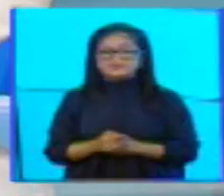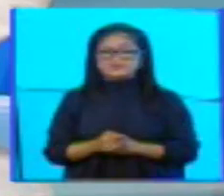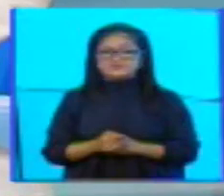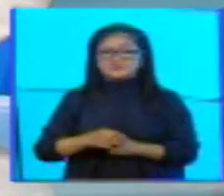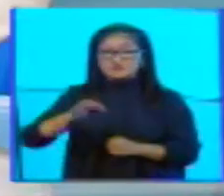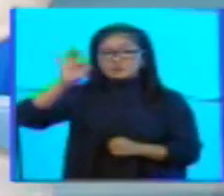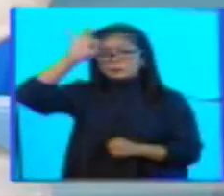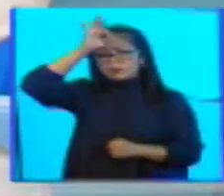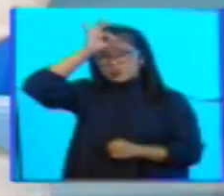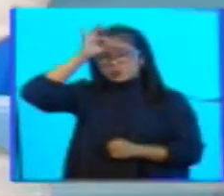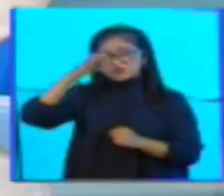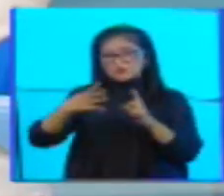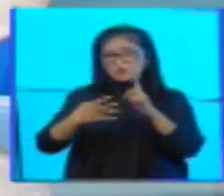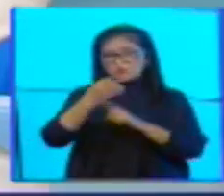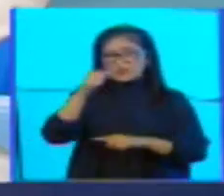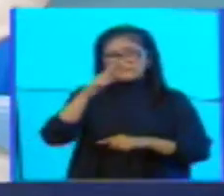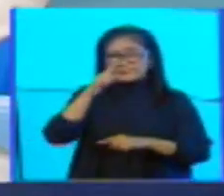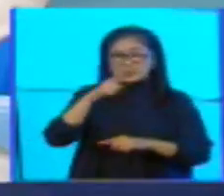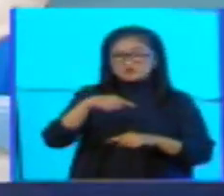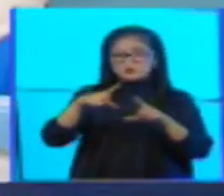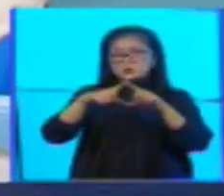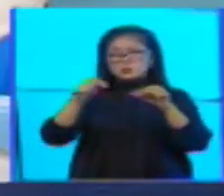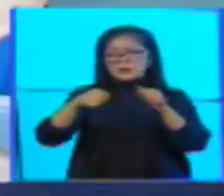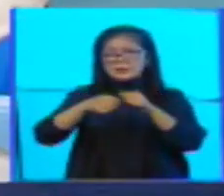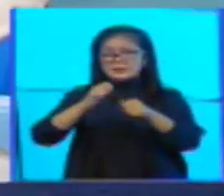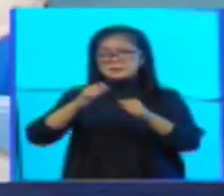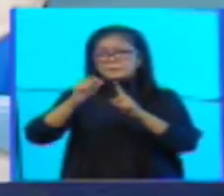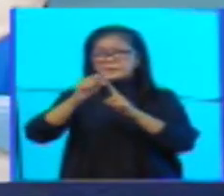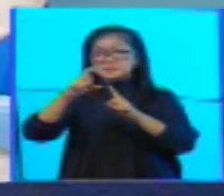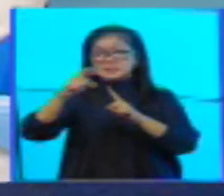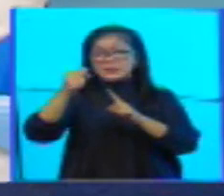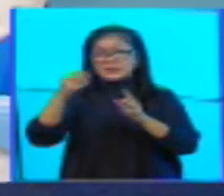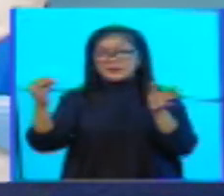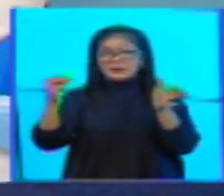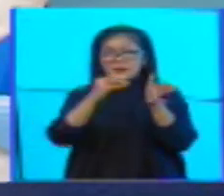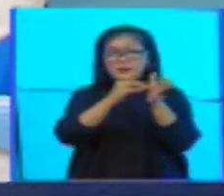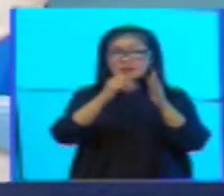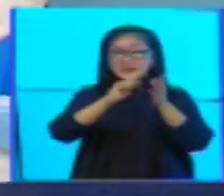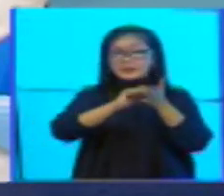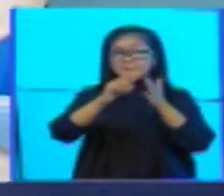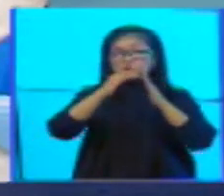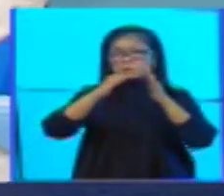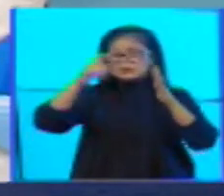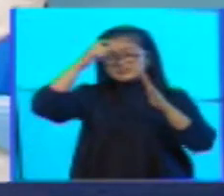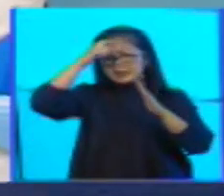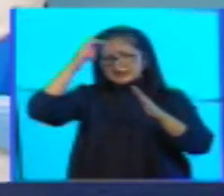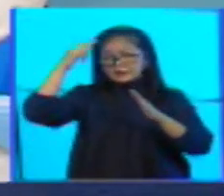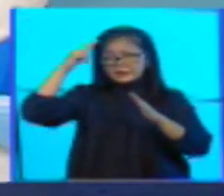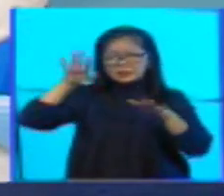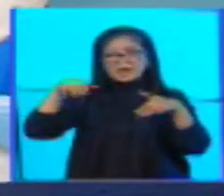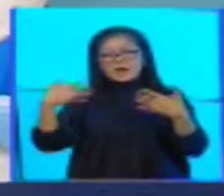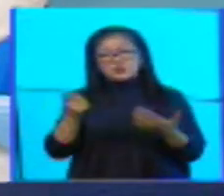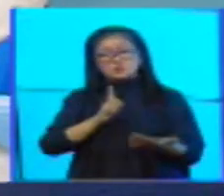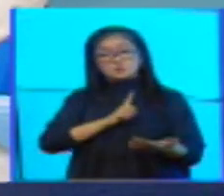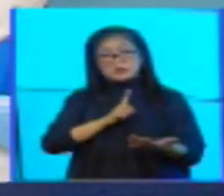Polisi mengungkap sindikat pemalsuan surat hasil tes PCR mencatut nama rumah sakit pemerintah dan swasta. Dari bisnis ini, kedua